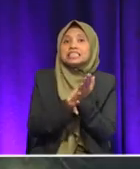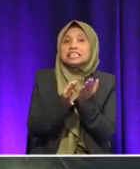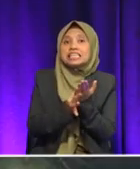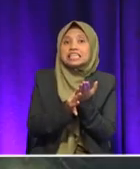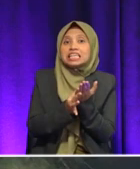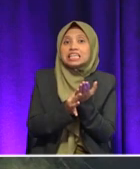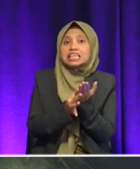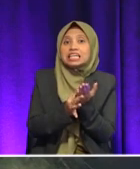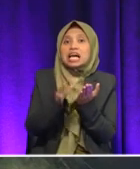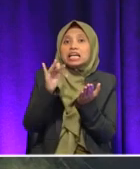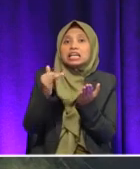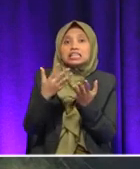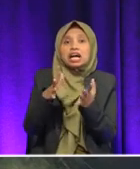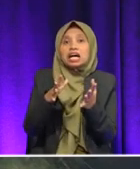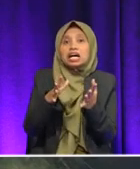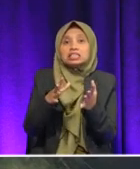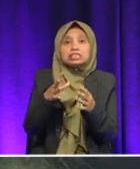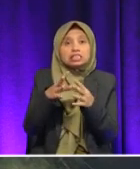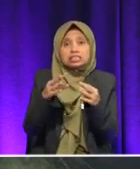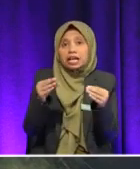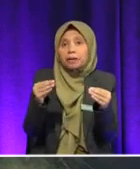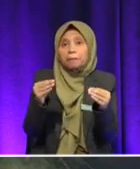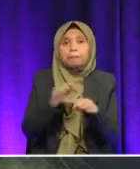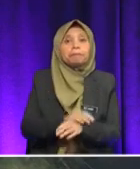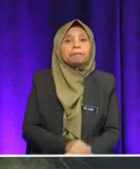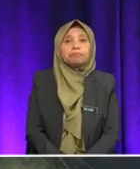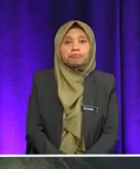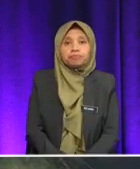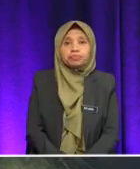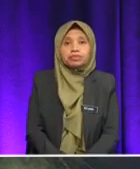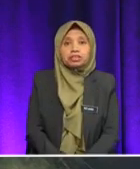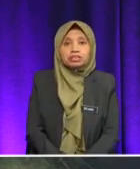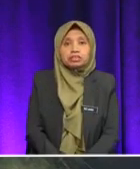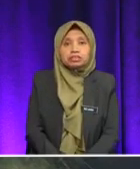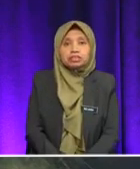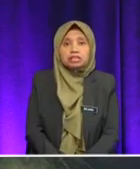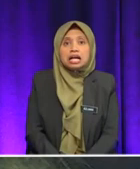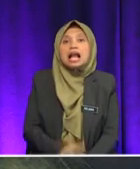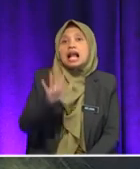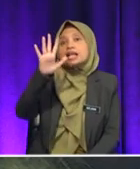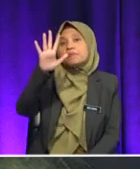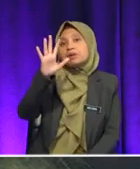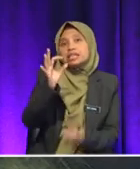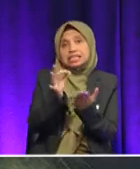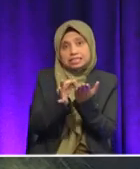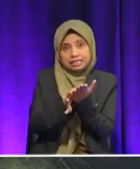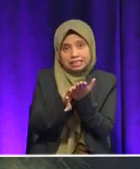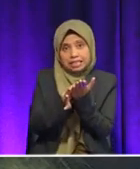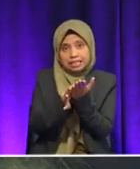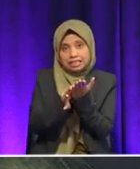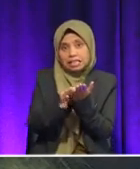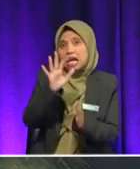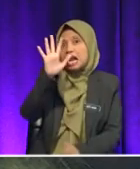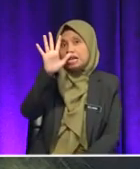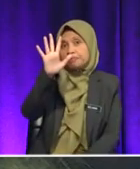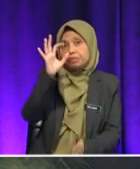sudah selesai kan untuk kita oke ah ini dia 5 C